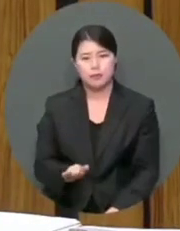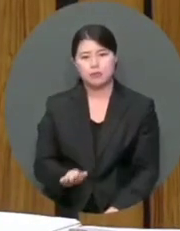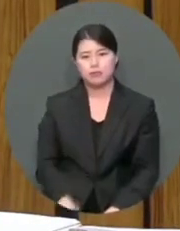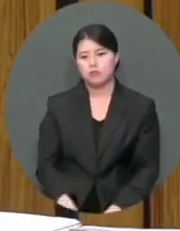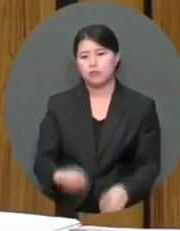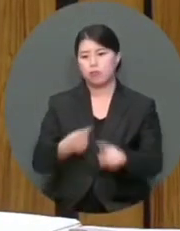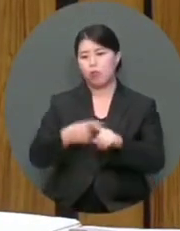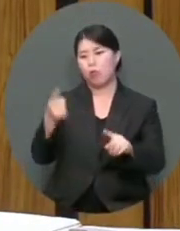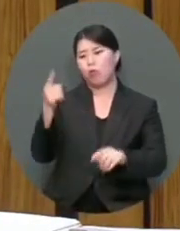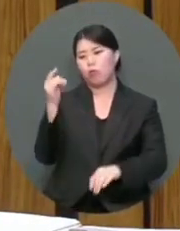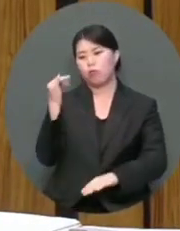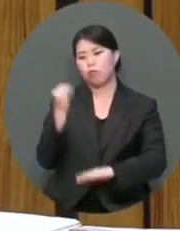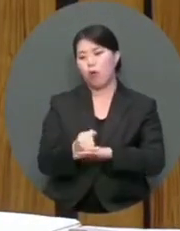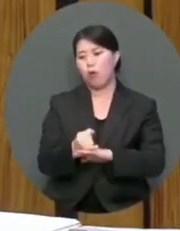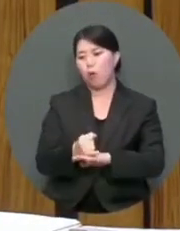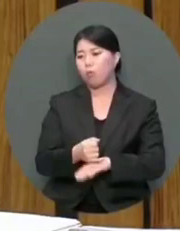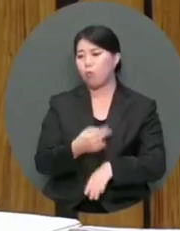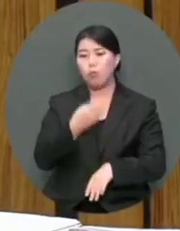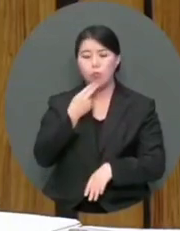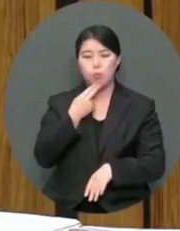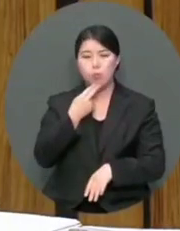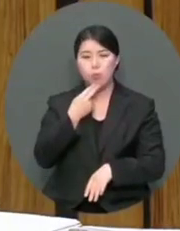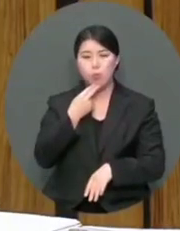평가를 나쁘게 받아도 불이익받는 게 없잖아요.